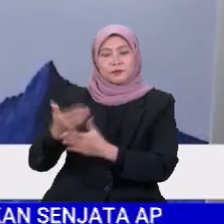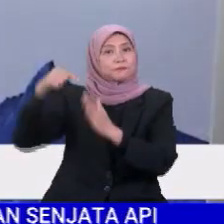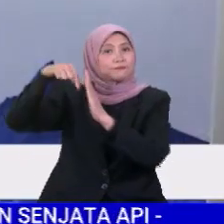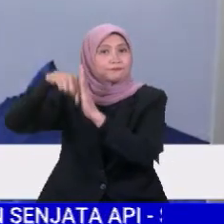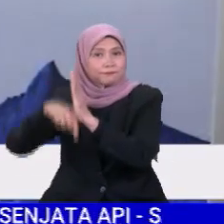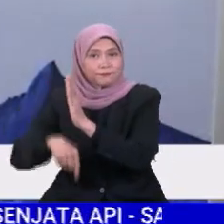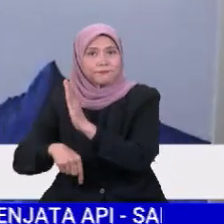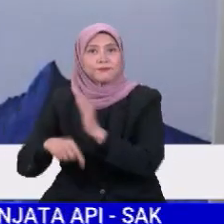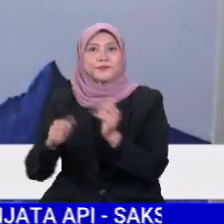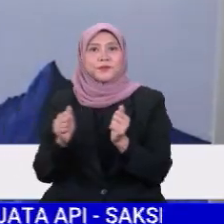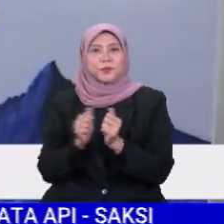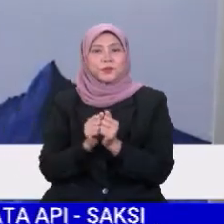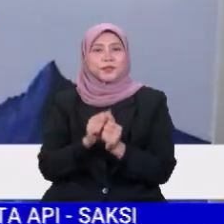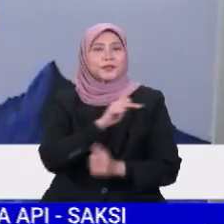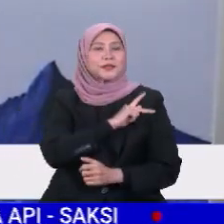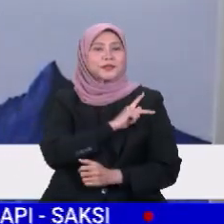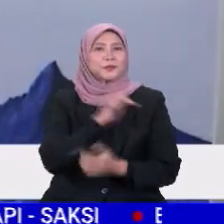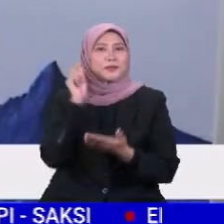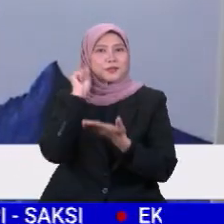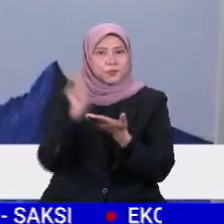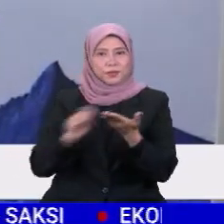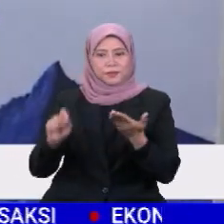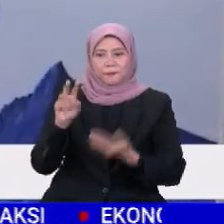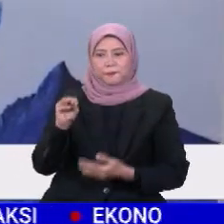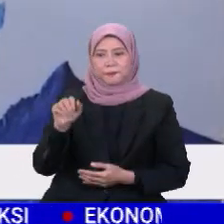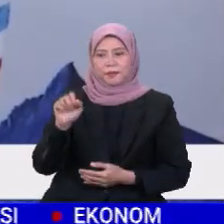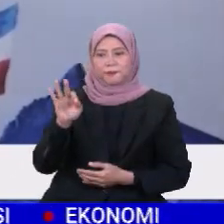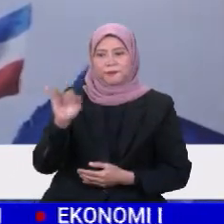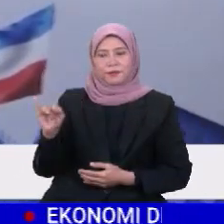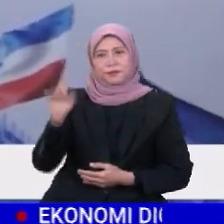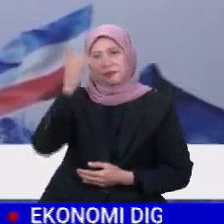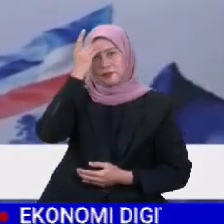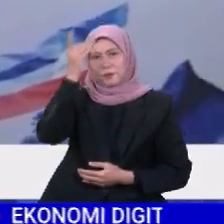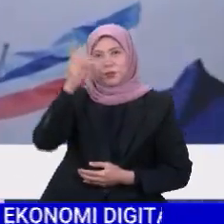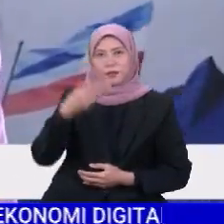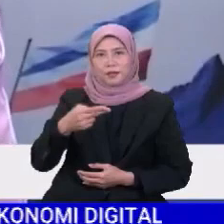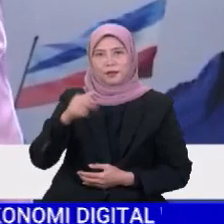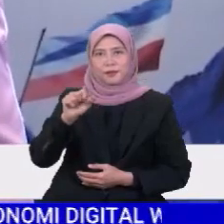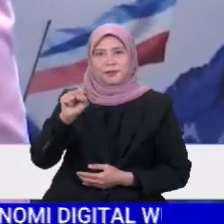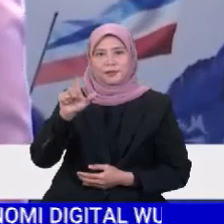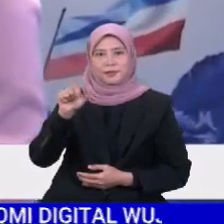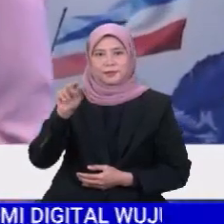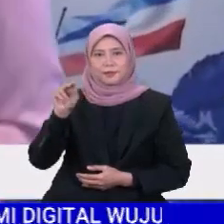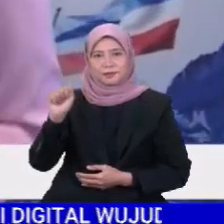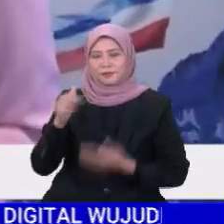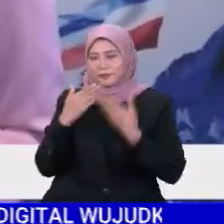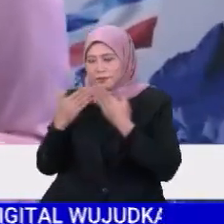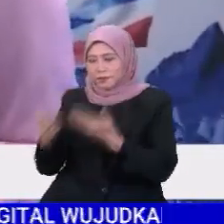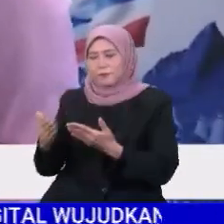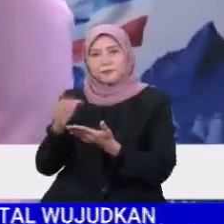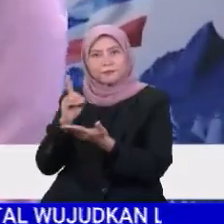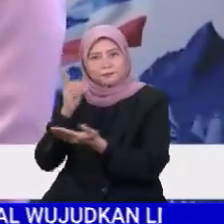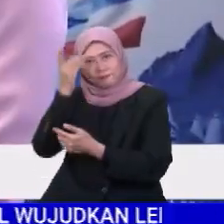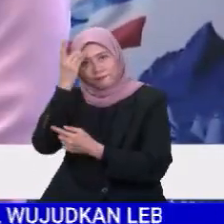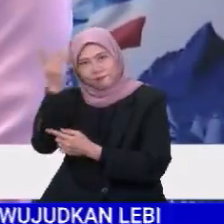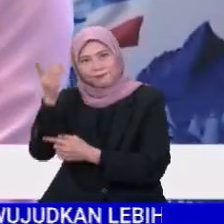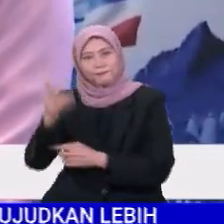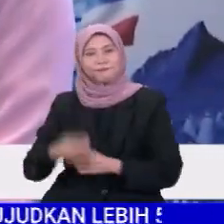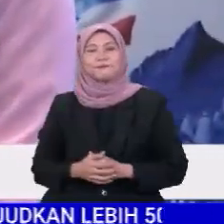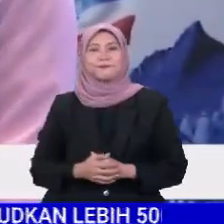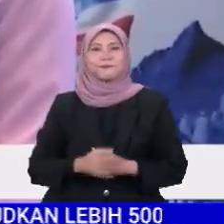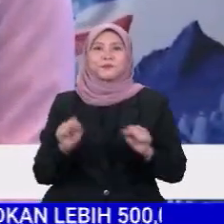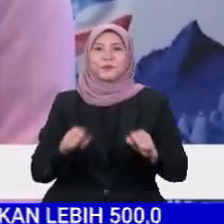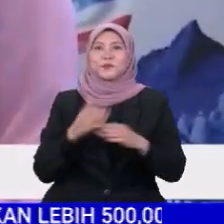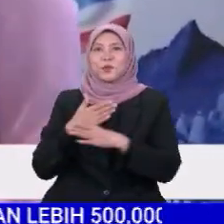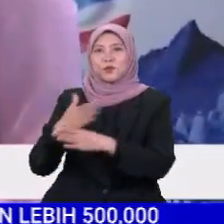ketika ini, Ketua Setiausaha MAFI, Datuk Haslina Abdul Hamid. Terima kasih bersama kami, Datuk. Yang pertama sekali, Datuk, mungkin